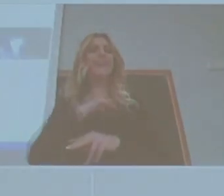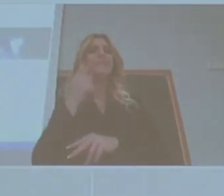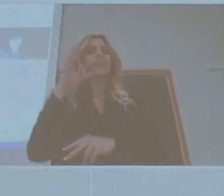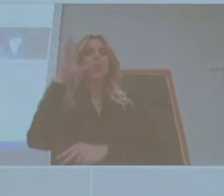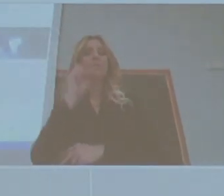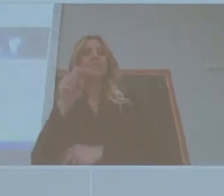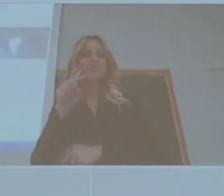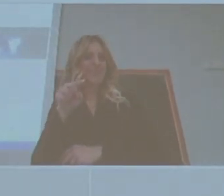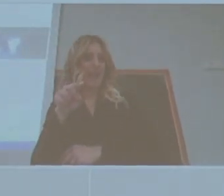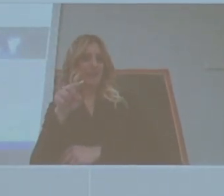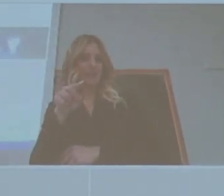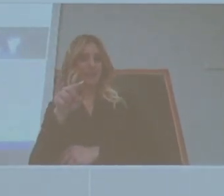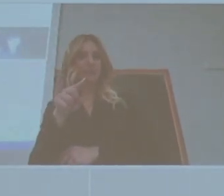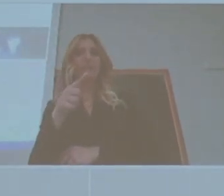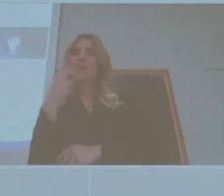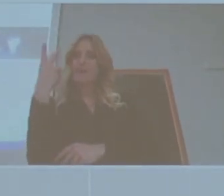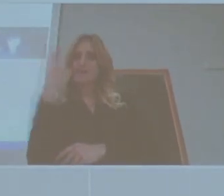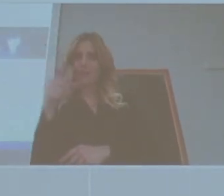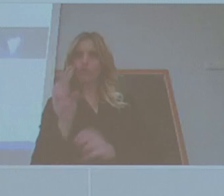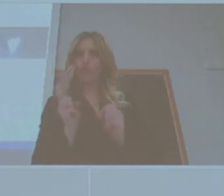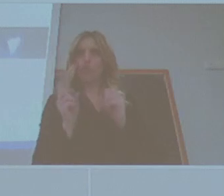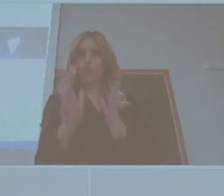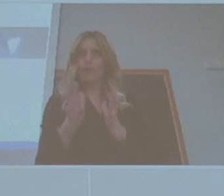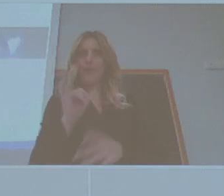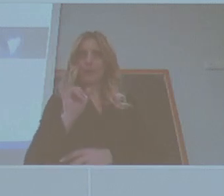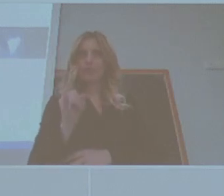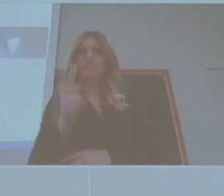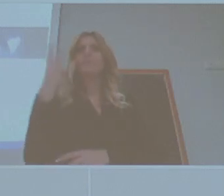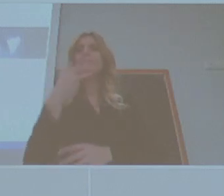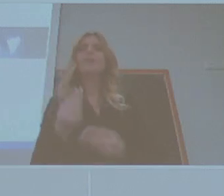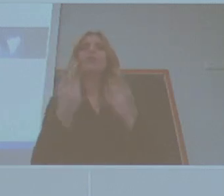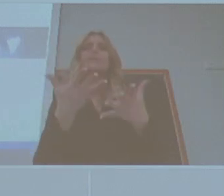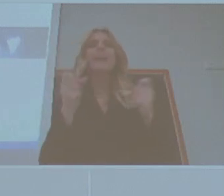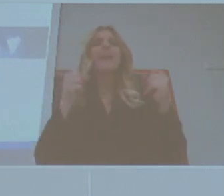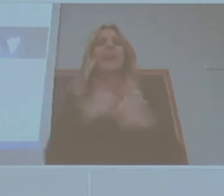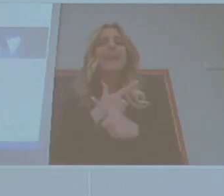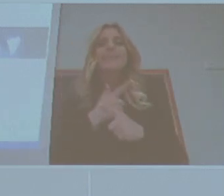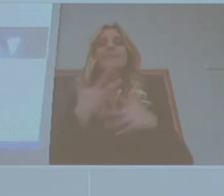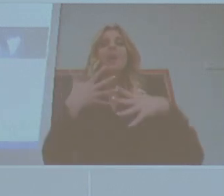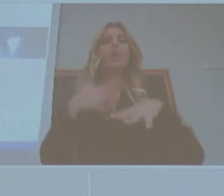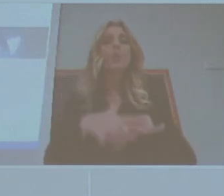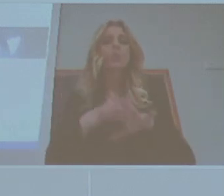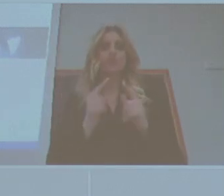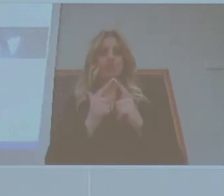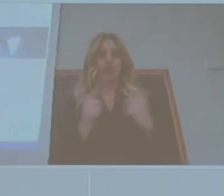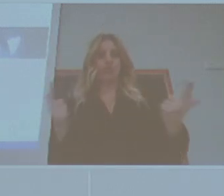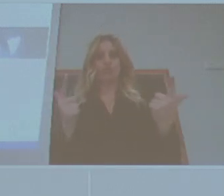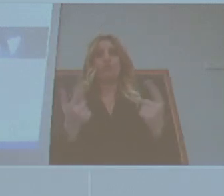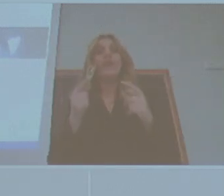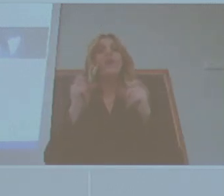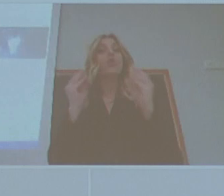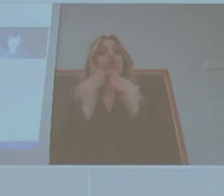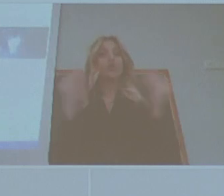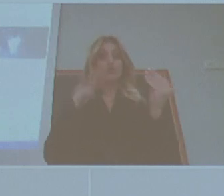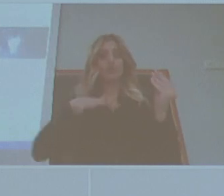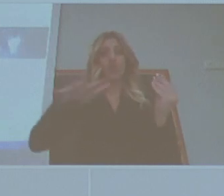misure coraggiose anche quelle, però poi non garantiscono l'effettiva inclusione, cioè la partecipazione dei giovani che